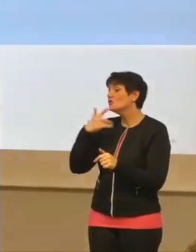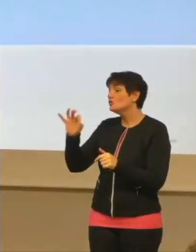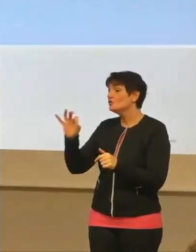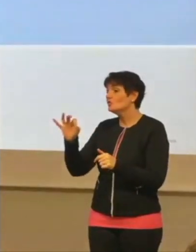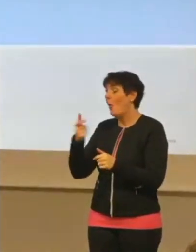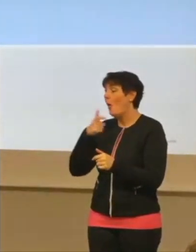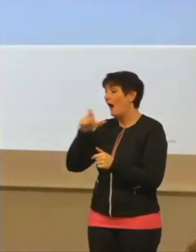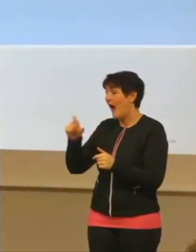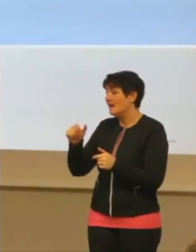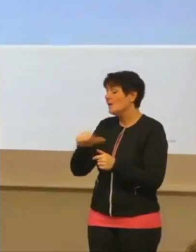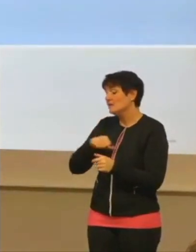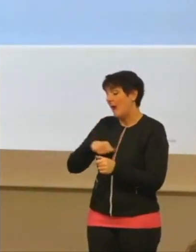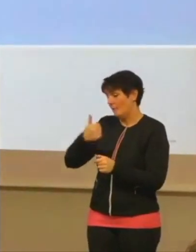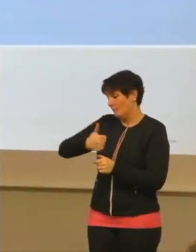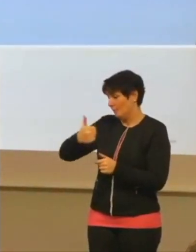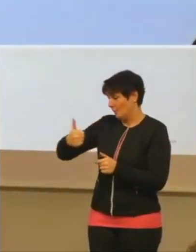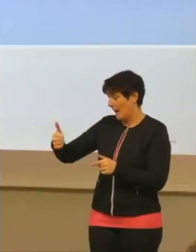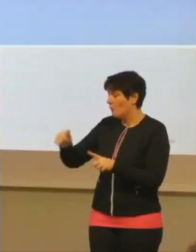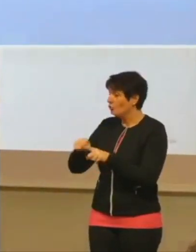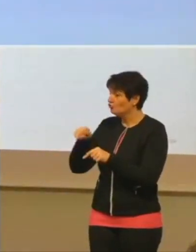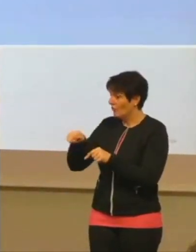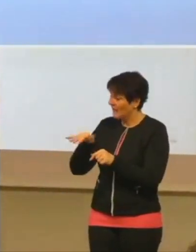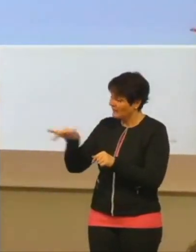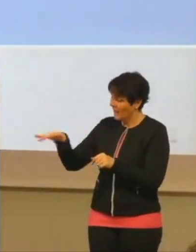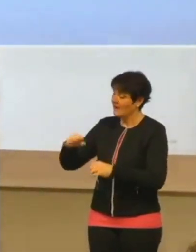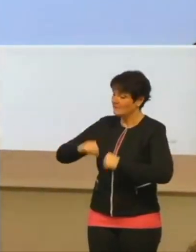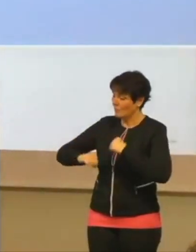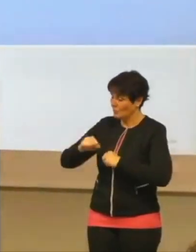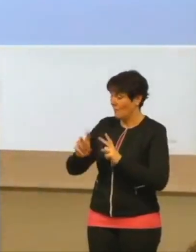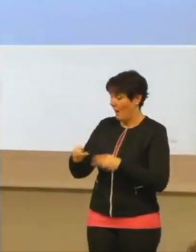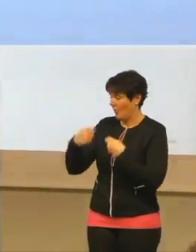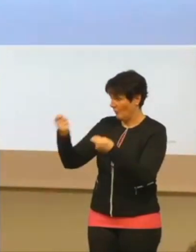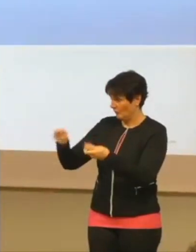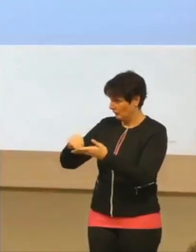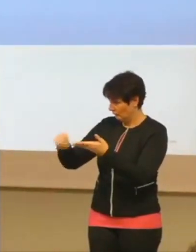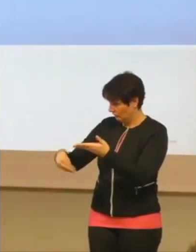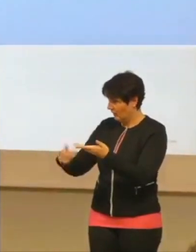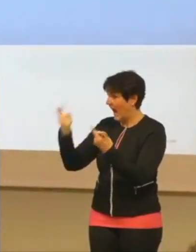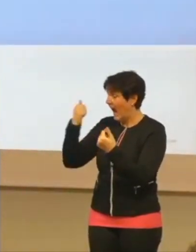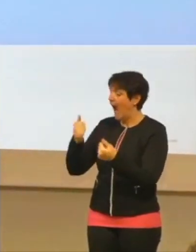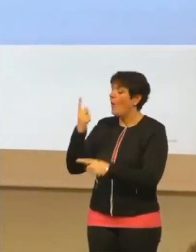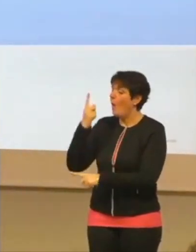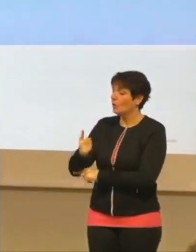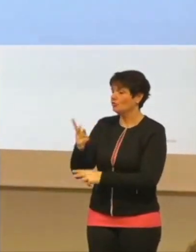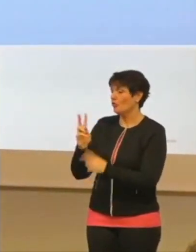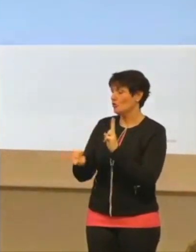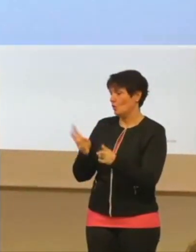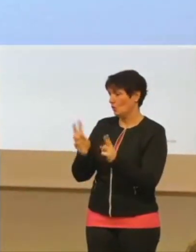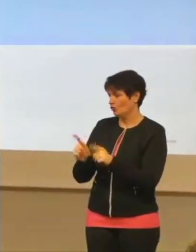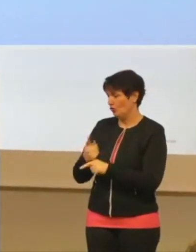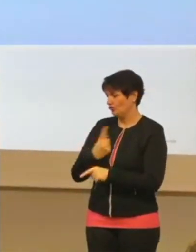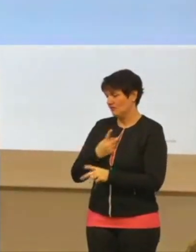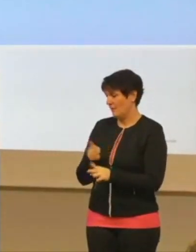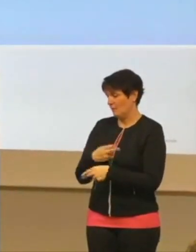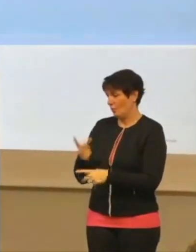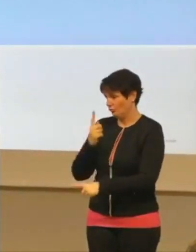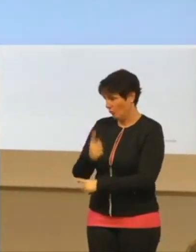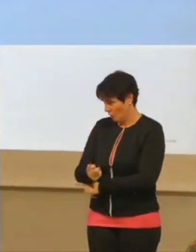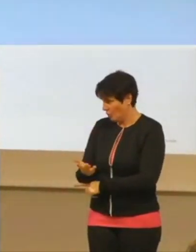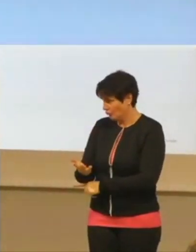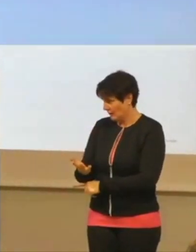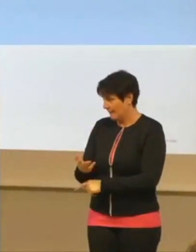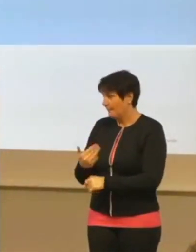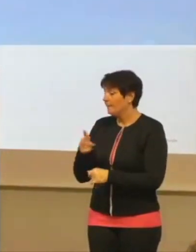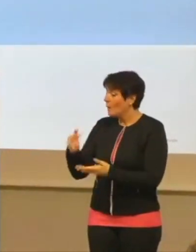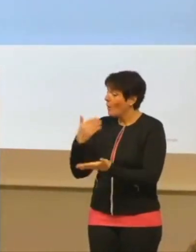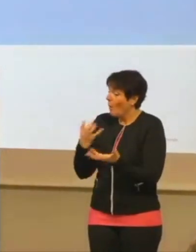samega posameznika, če ga je ta seveda sposoben dati, ali pa odločitve sodišča. Tukaj želim poudariti predvsem